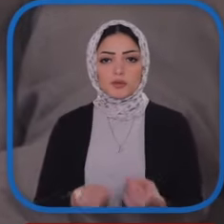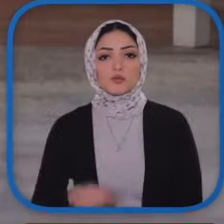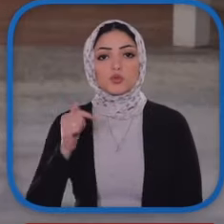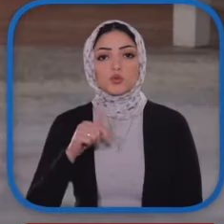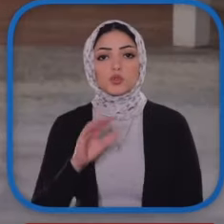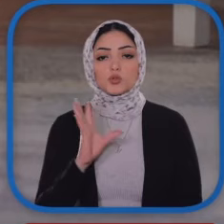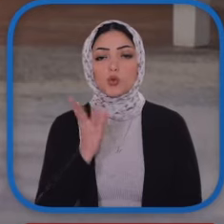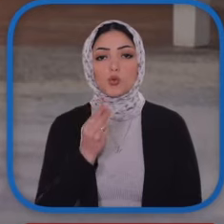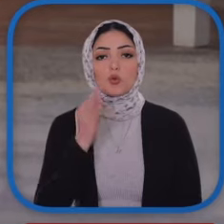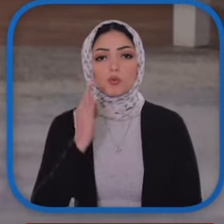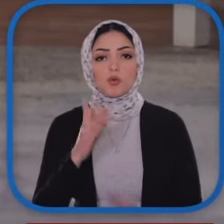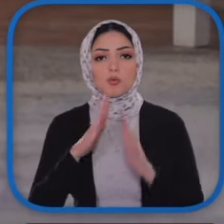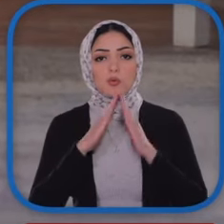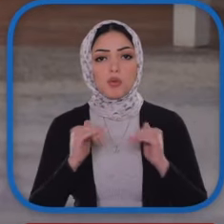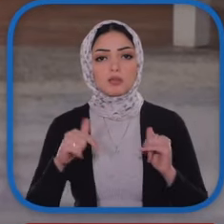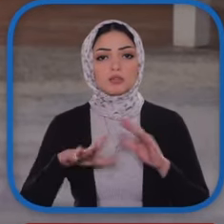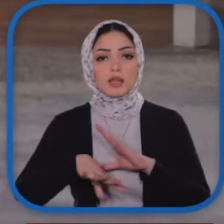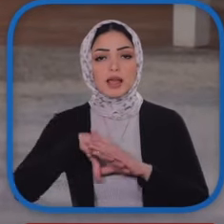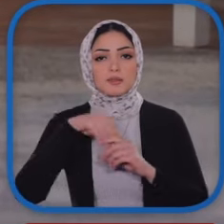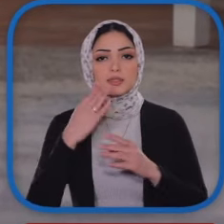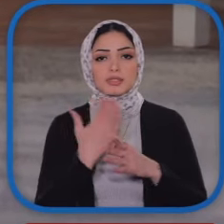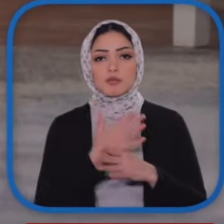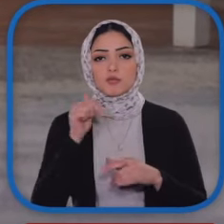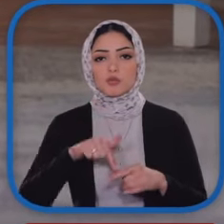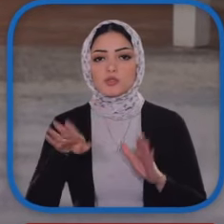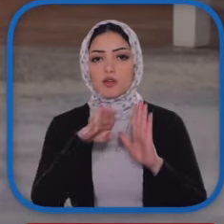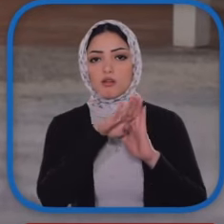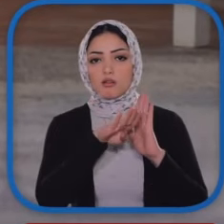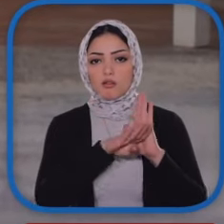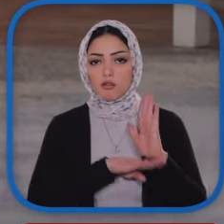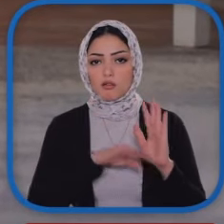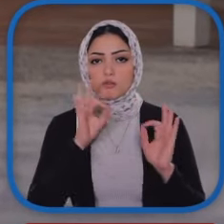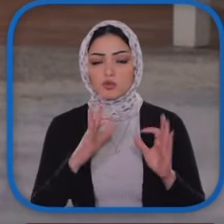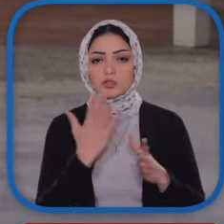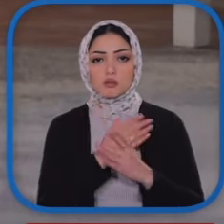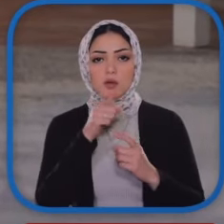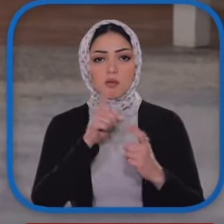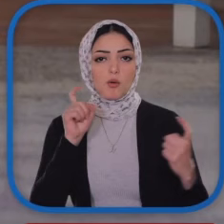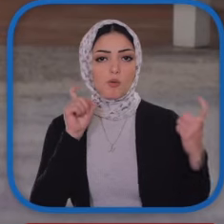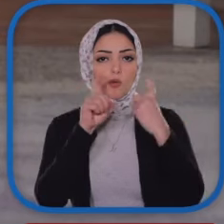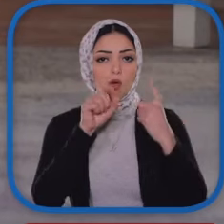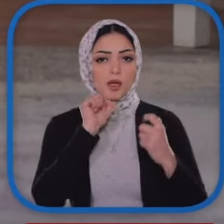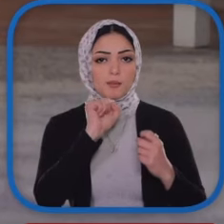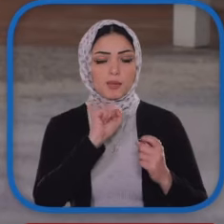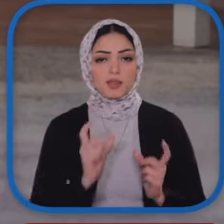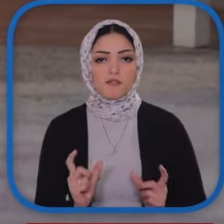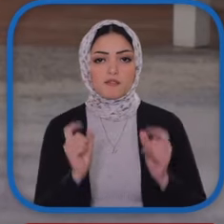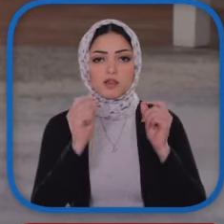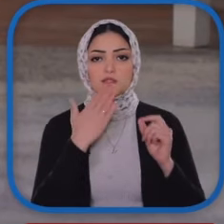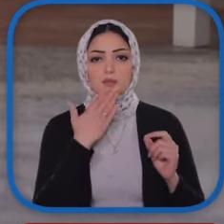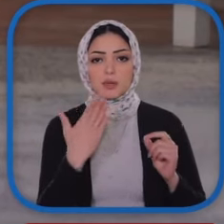أو العلاج. طبعا الدولة اتخذت حزمة كبيرة من الإجراءات لمواجهة عدوى الإصابة